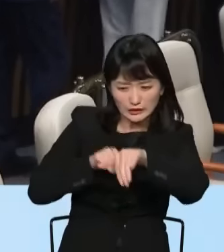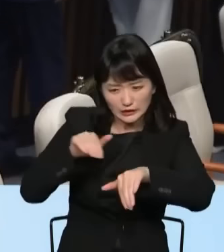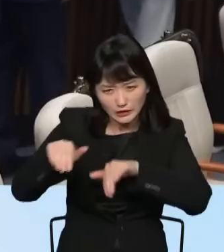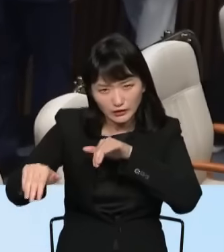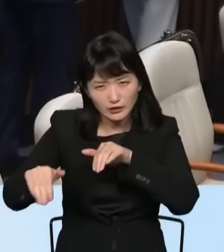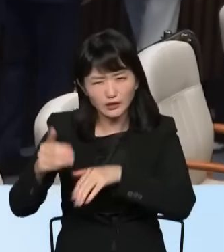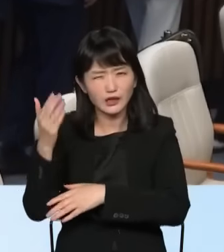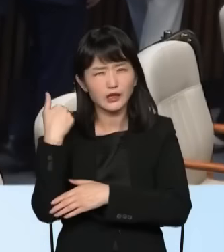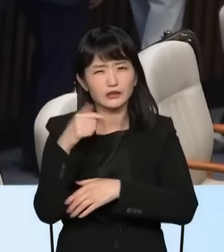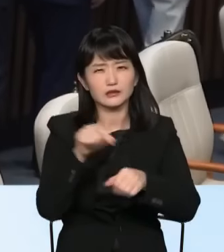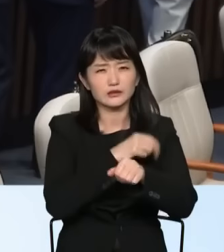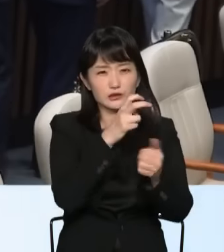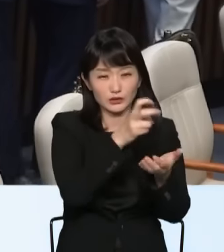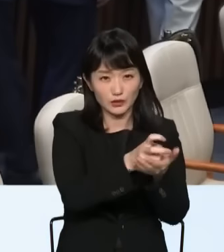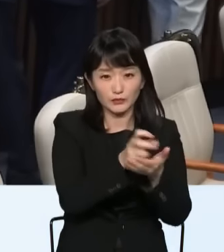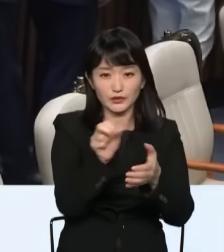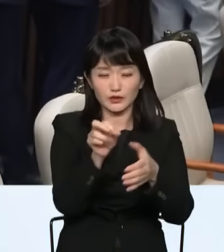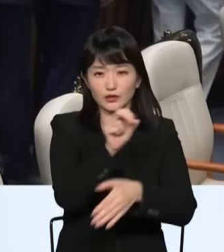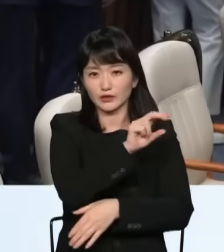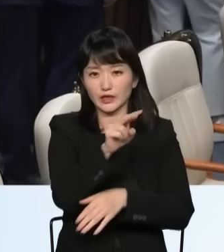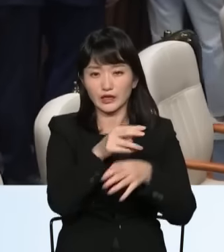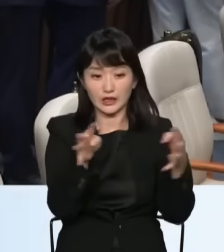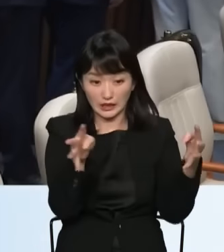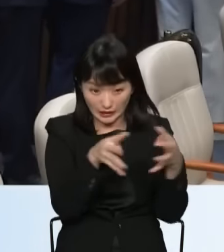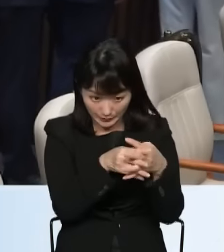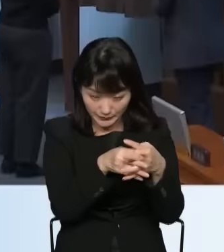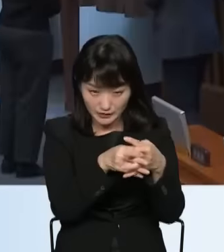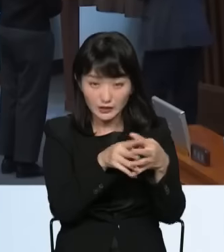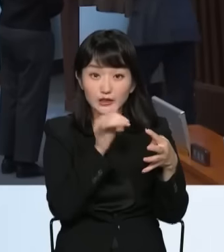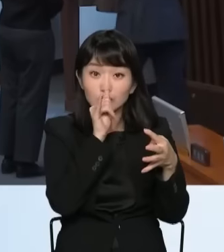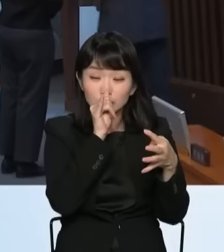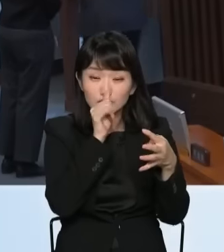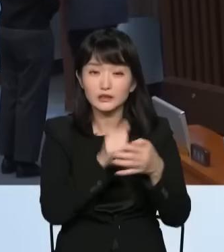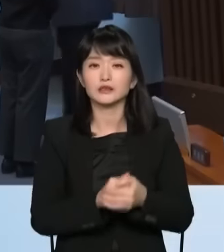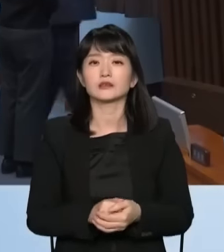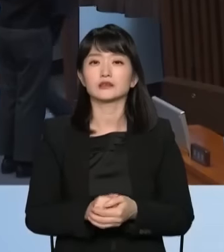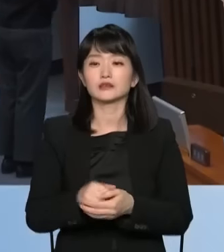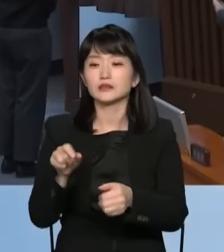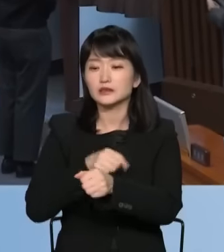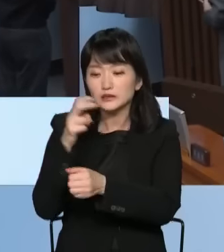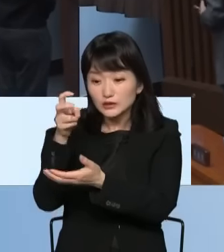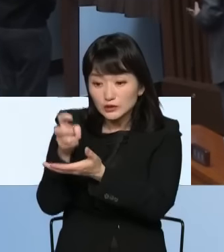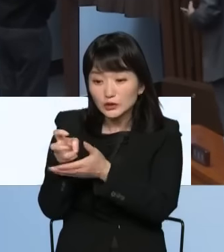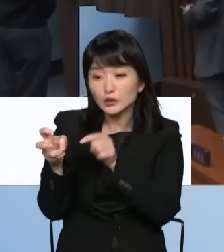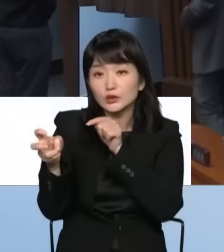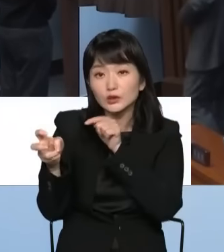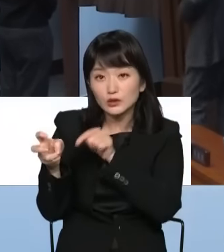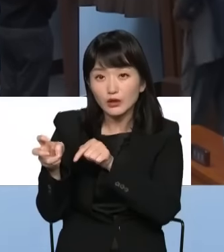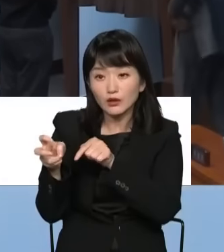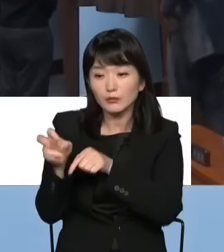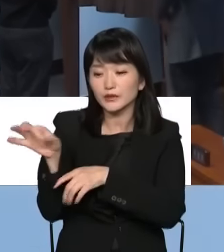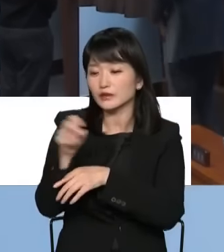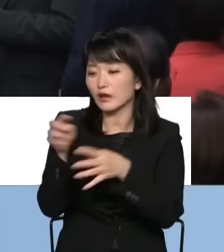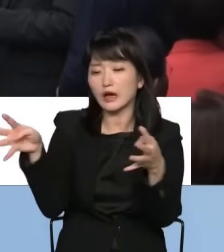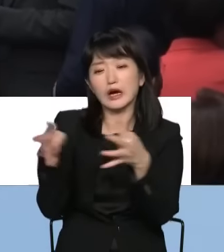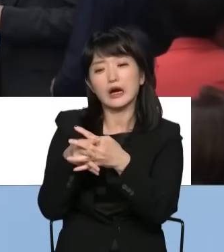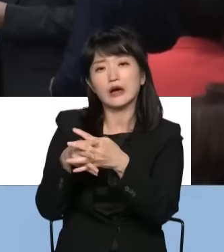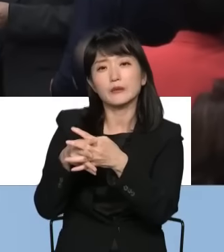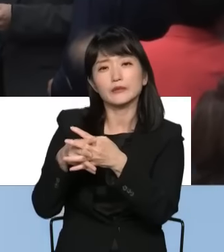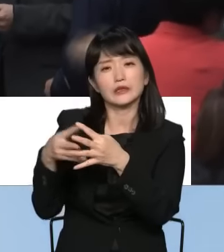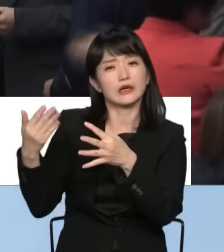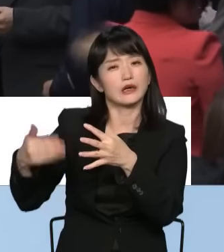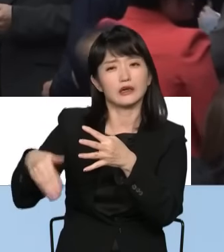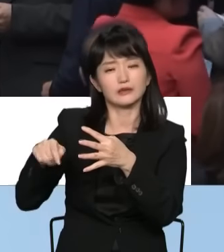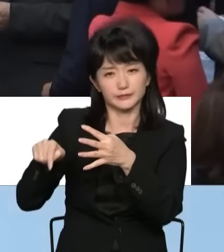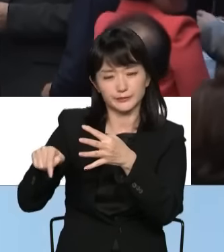역대 특검은 여야 합의 처리가 되 왔었는데 사실이 특검에 대해서 아직 여야 처리 합의가 되어 있지 않기 때문에